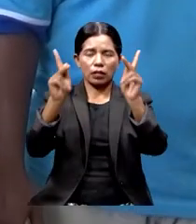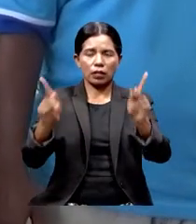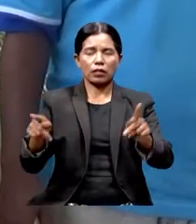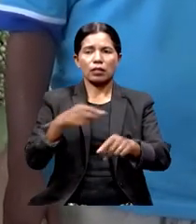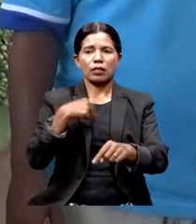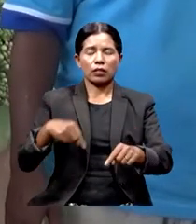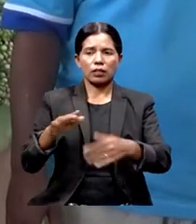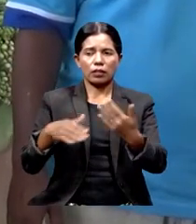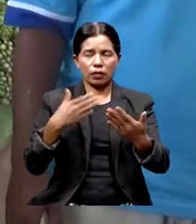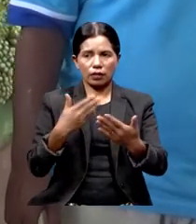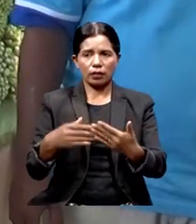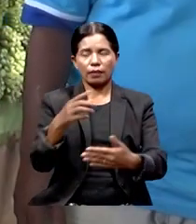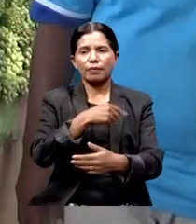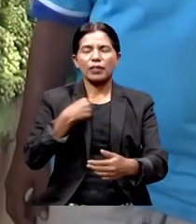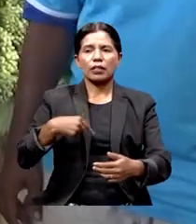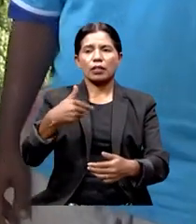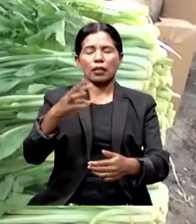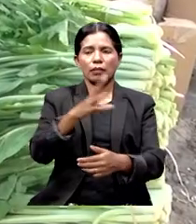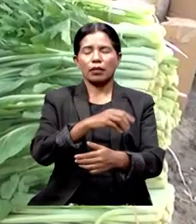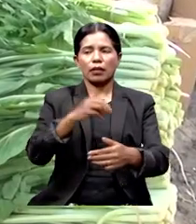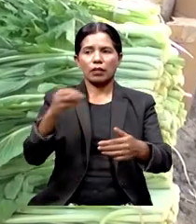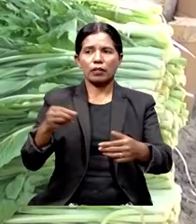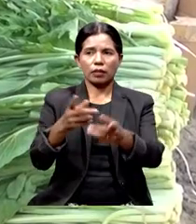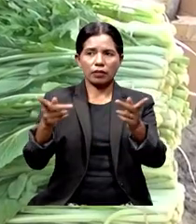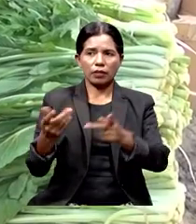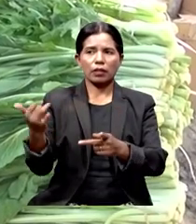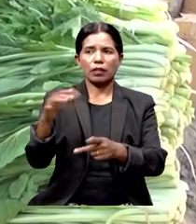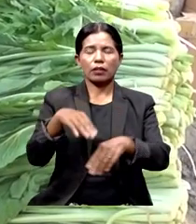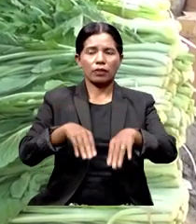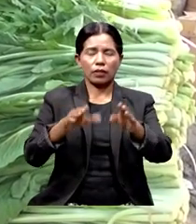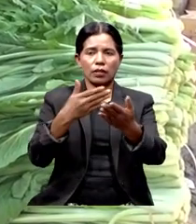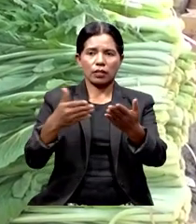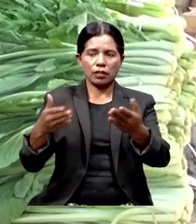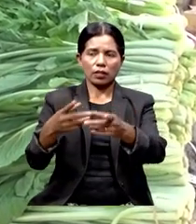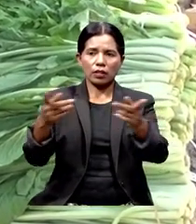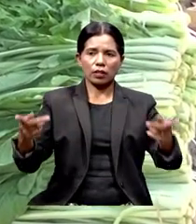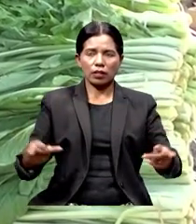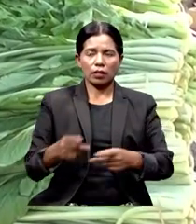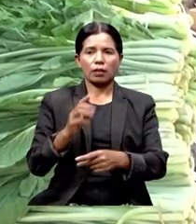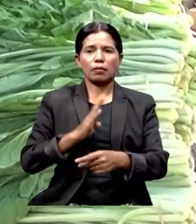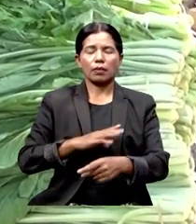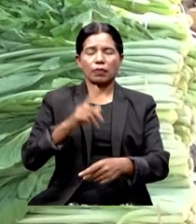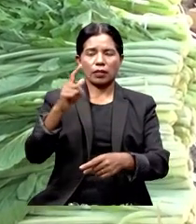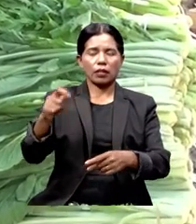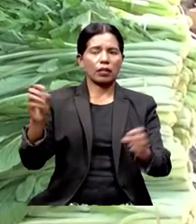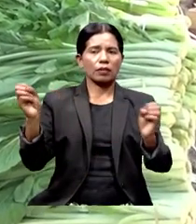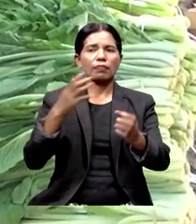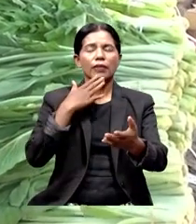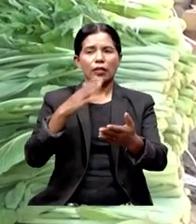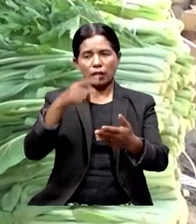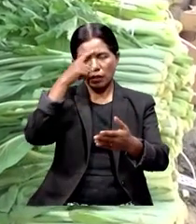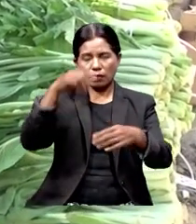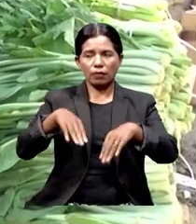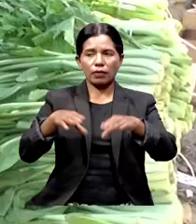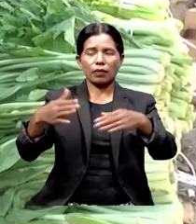sira. Tur observação Xiemeni, ambiente ba vendedor sira na be fan sasan ya area bairu pite, la saudável tamba fan